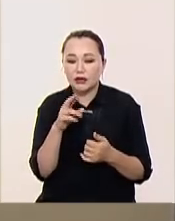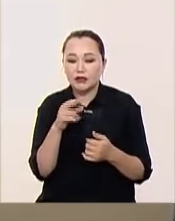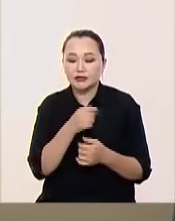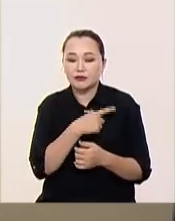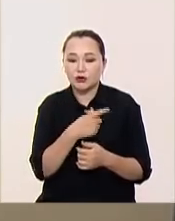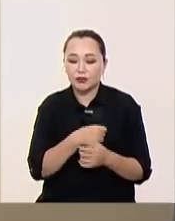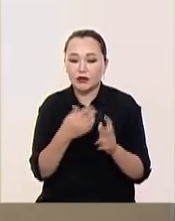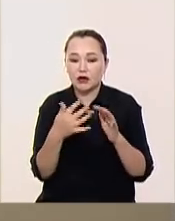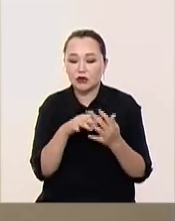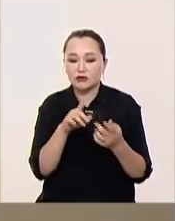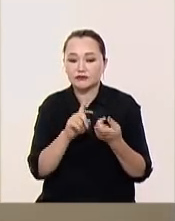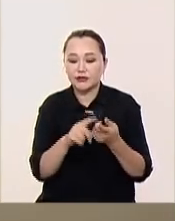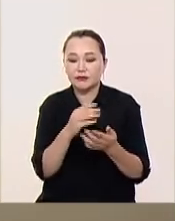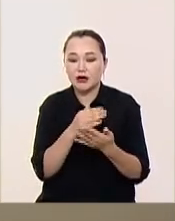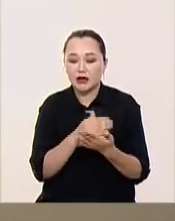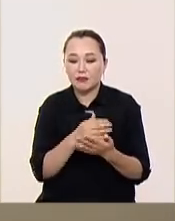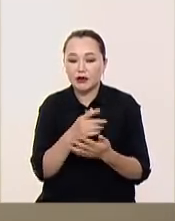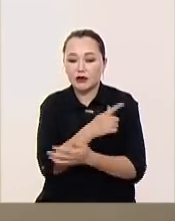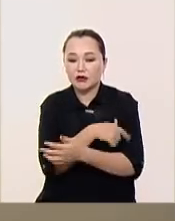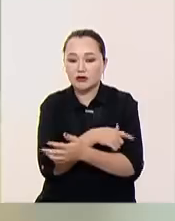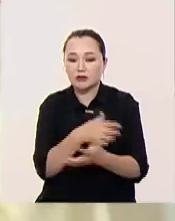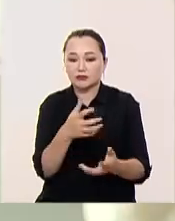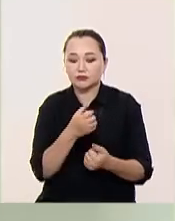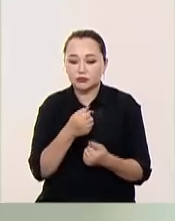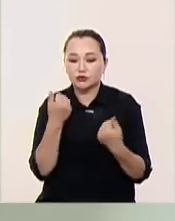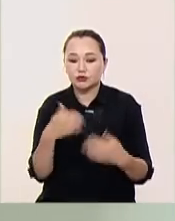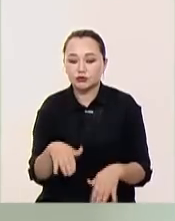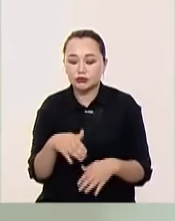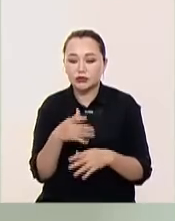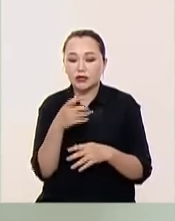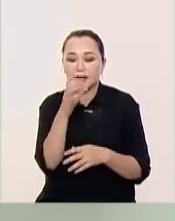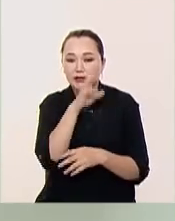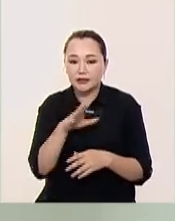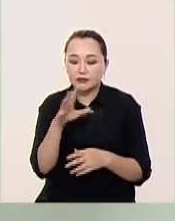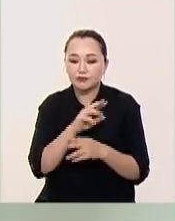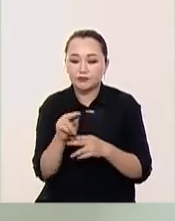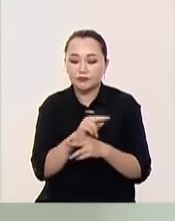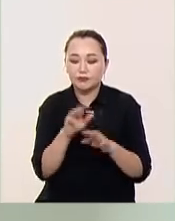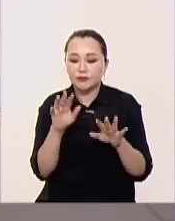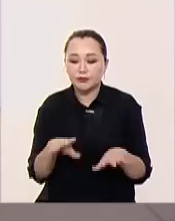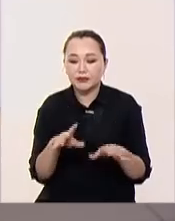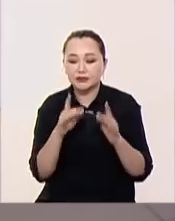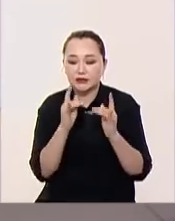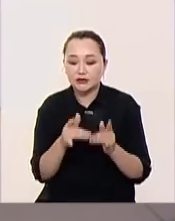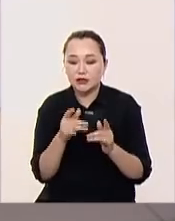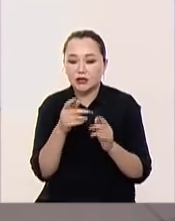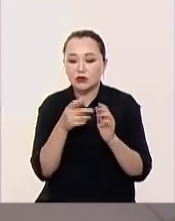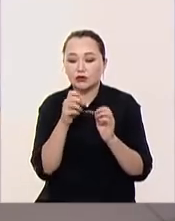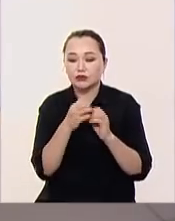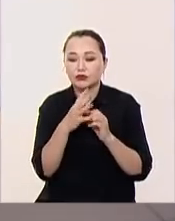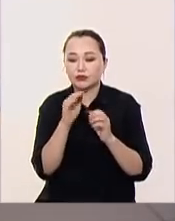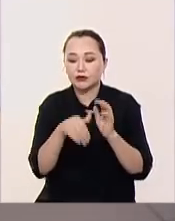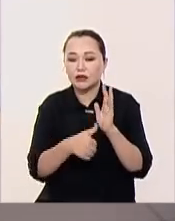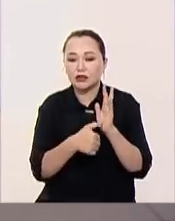дипломмен ауылға деген бағдарлама бойынша медбике қабылданды. Жалпы ел бойынша емдеу мекемелеріне 14600 медицина